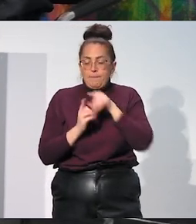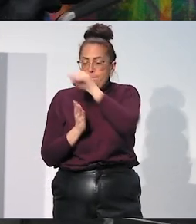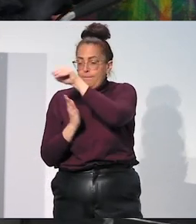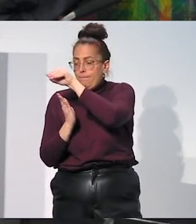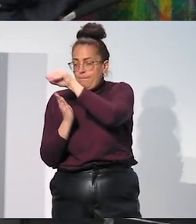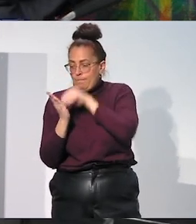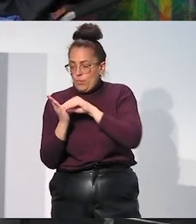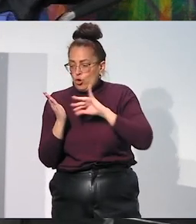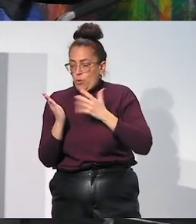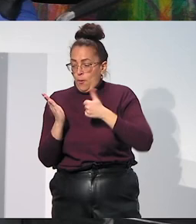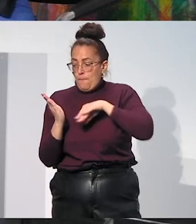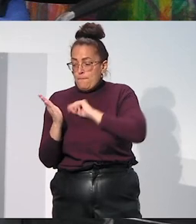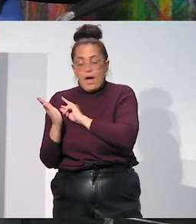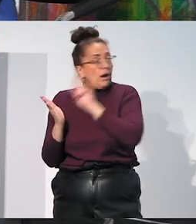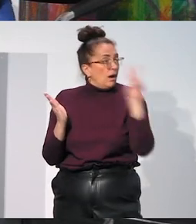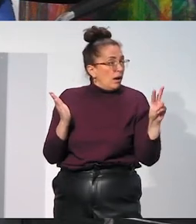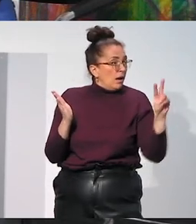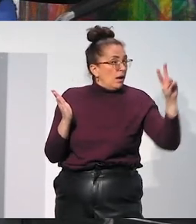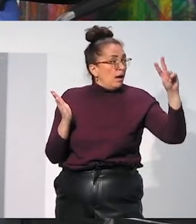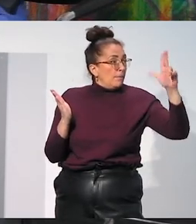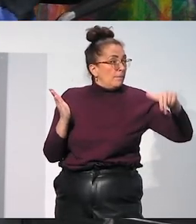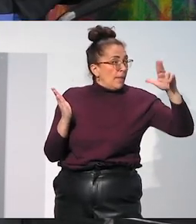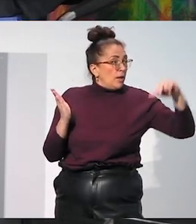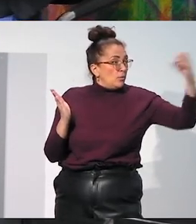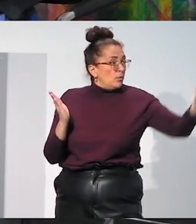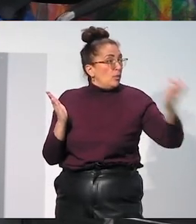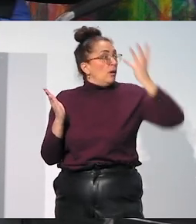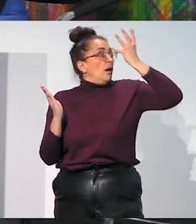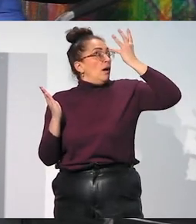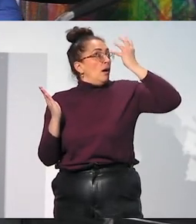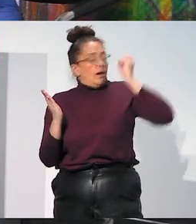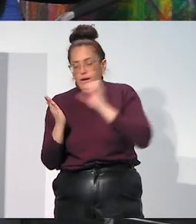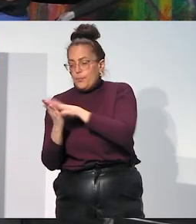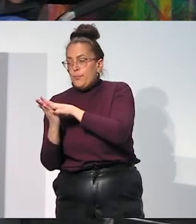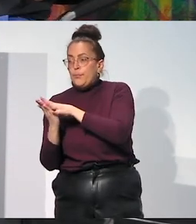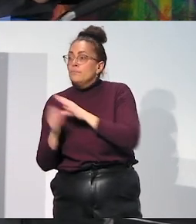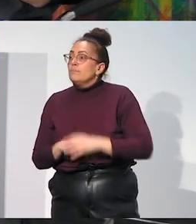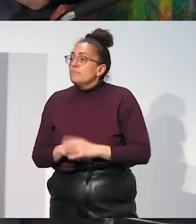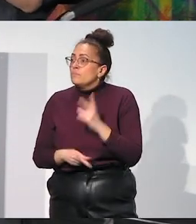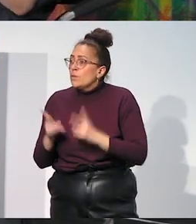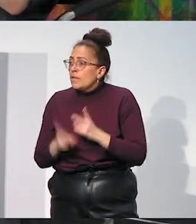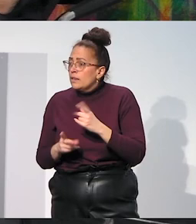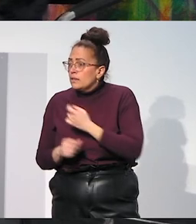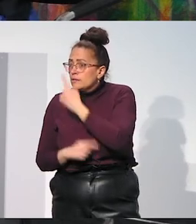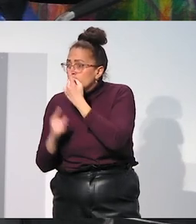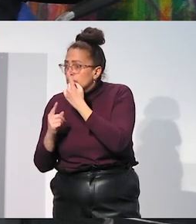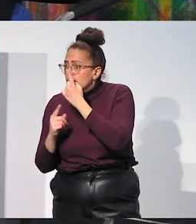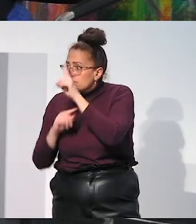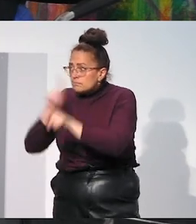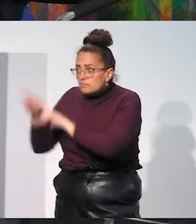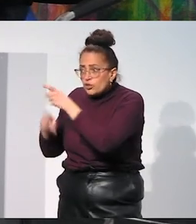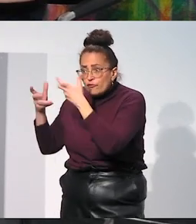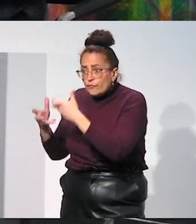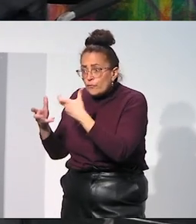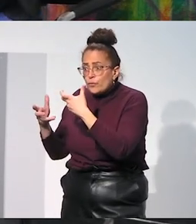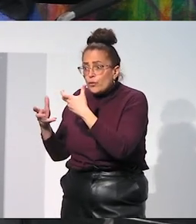fait. Levez la main déjà si vous avez une question à poser, ce qui me permet de poser ma dernière question à Marie-Hélène Lafont. Voilà, et le